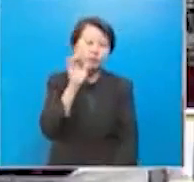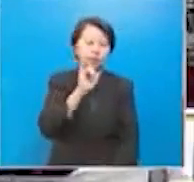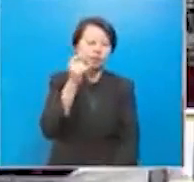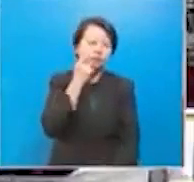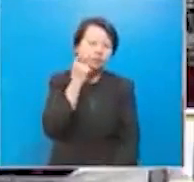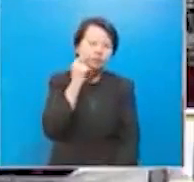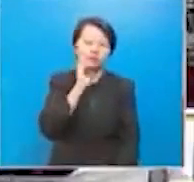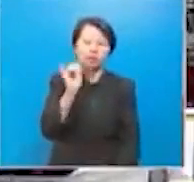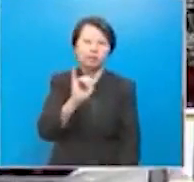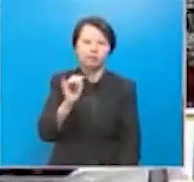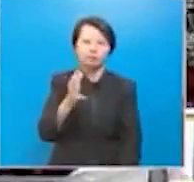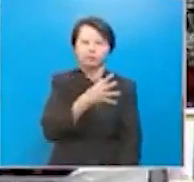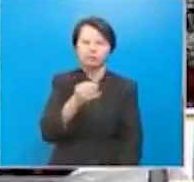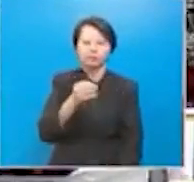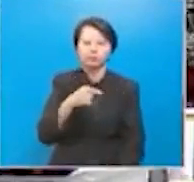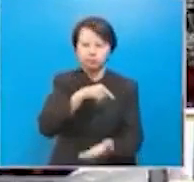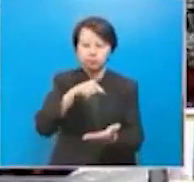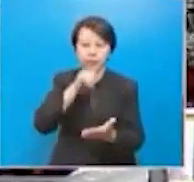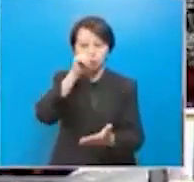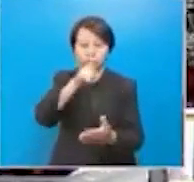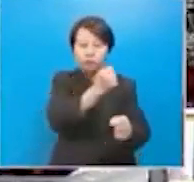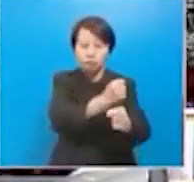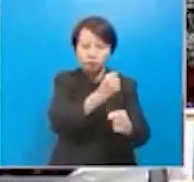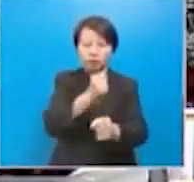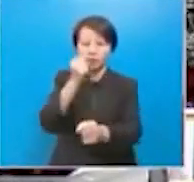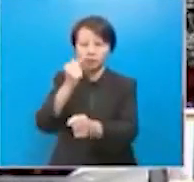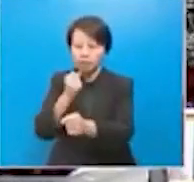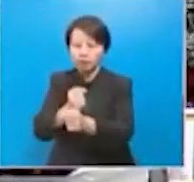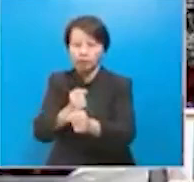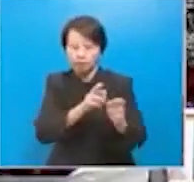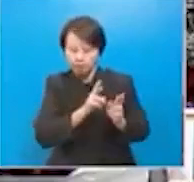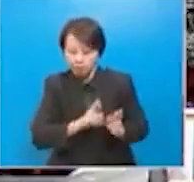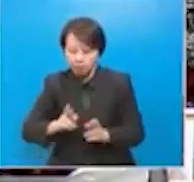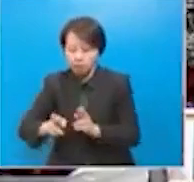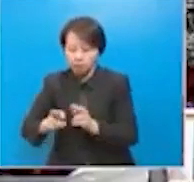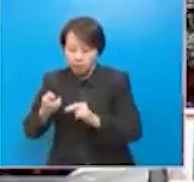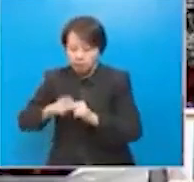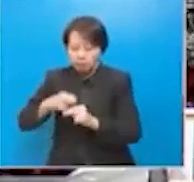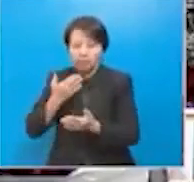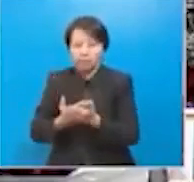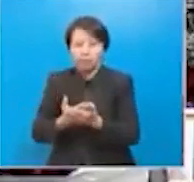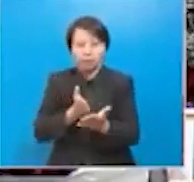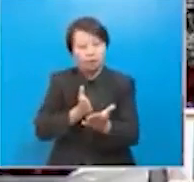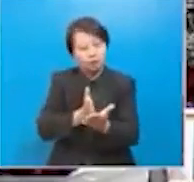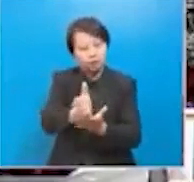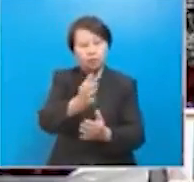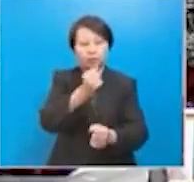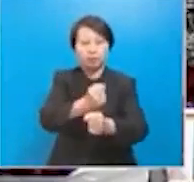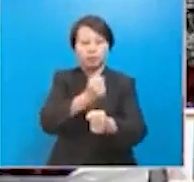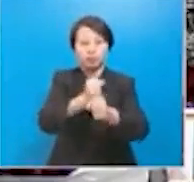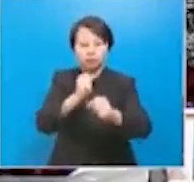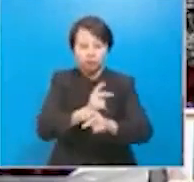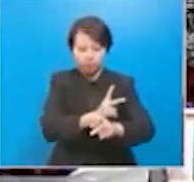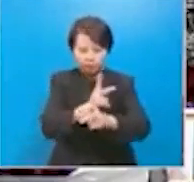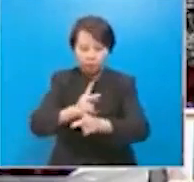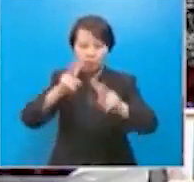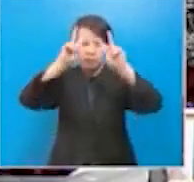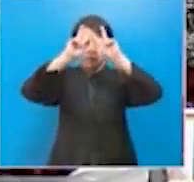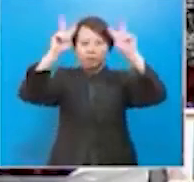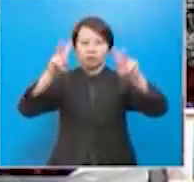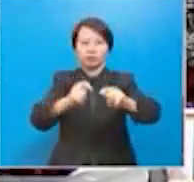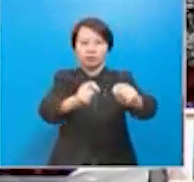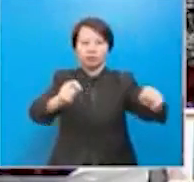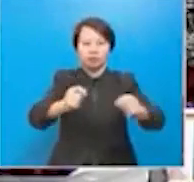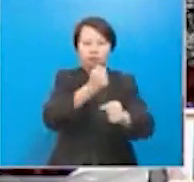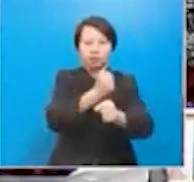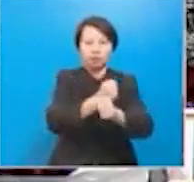supaya career pathway ataupun perancangan untuk tambah baik laluan kerjaya dapat memelihara keharmonian di tempat kerja